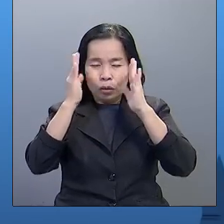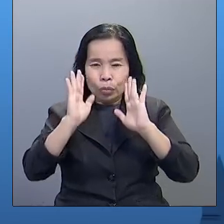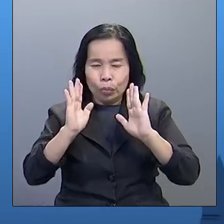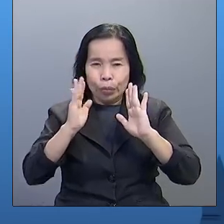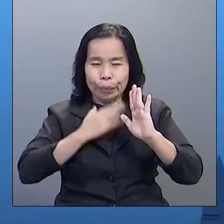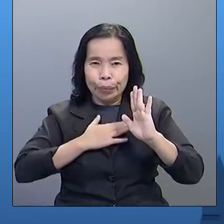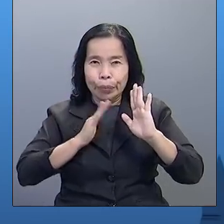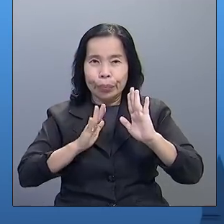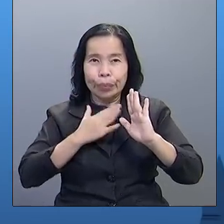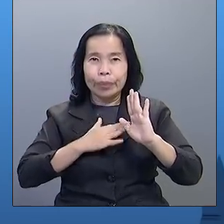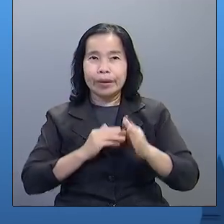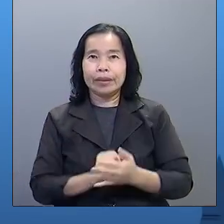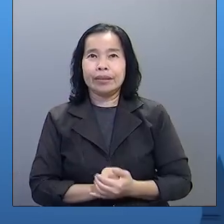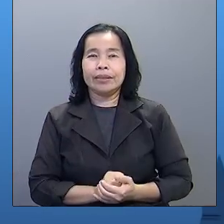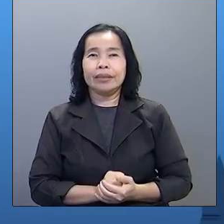พัน